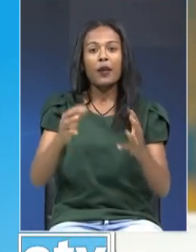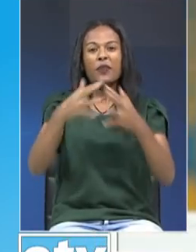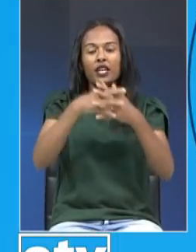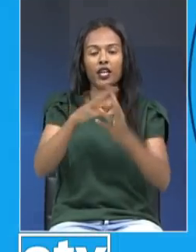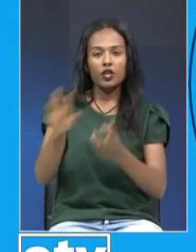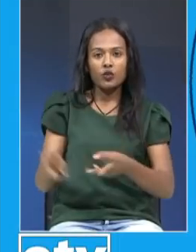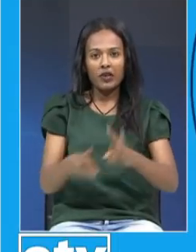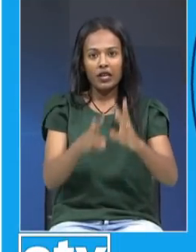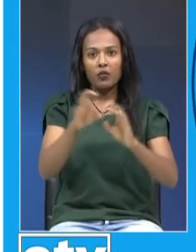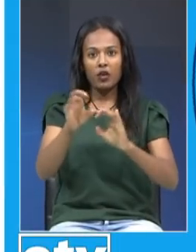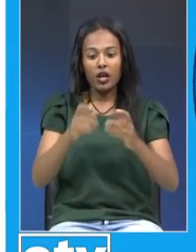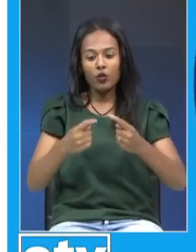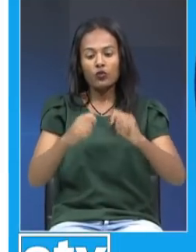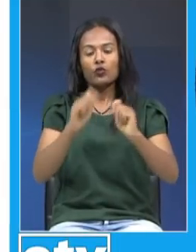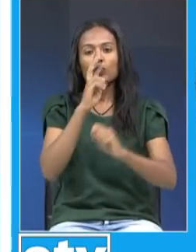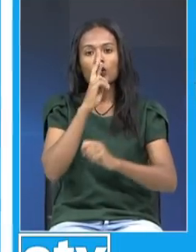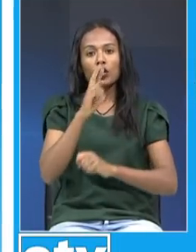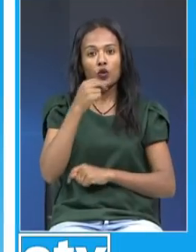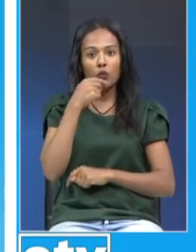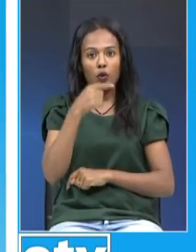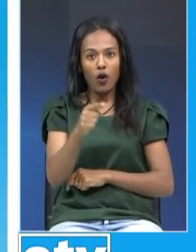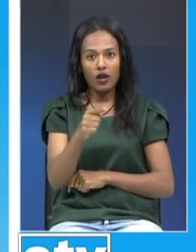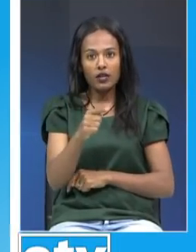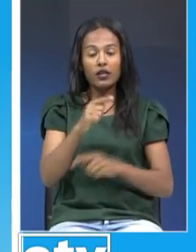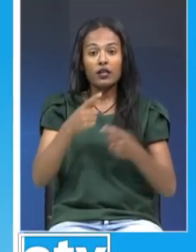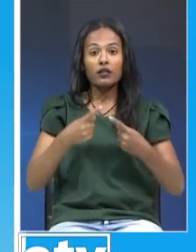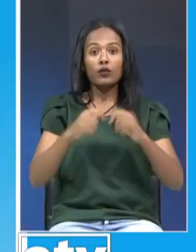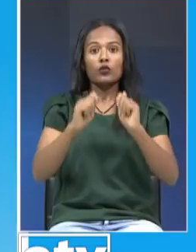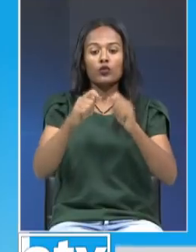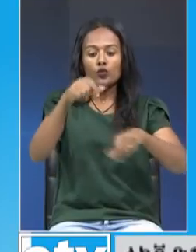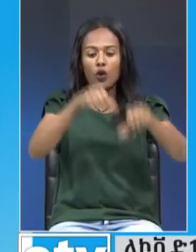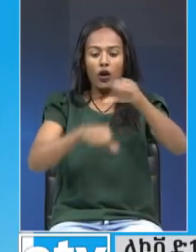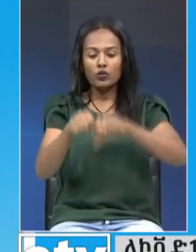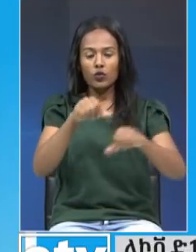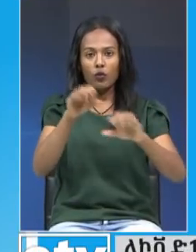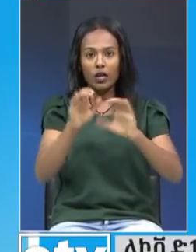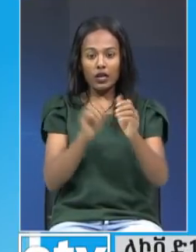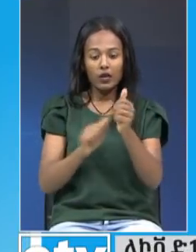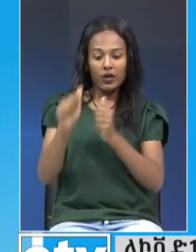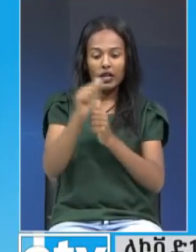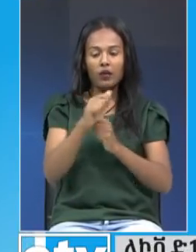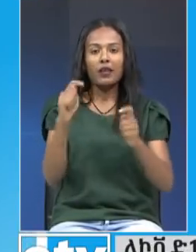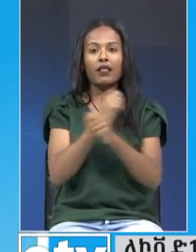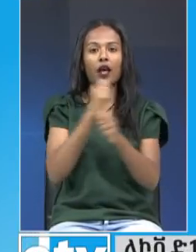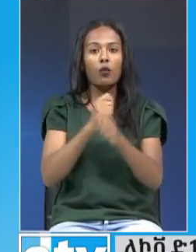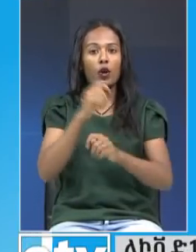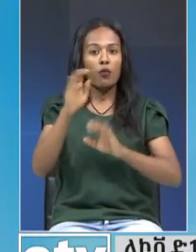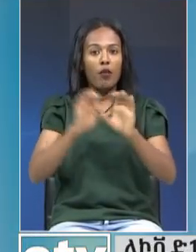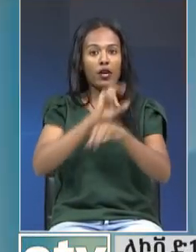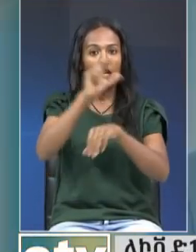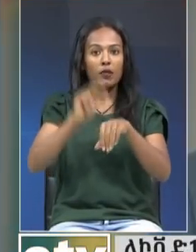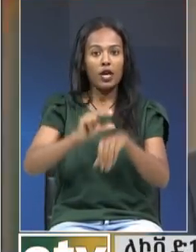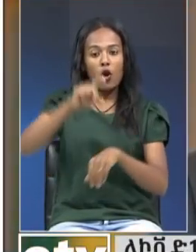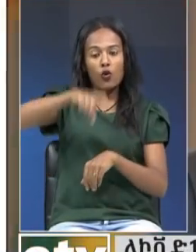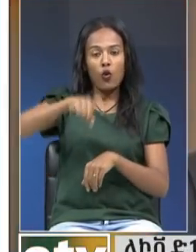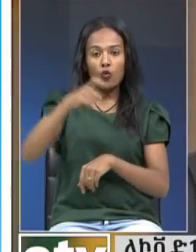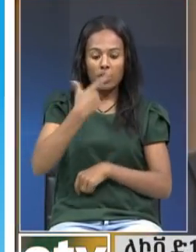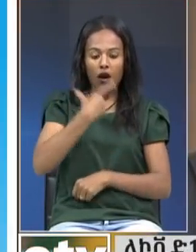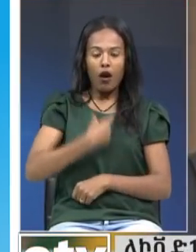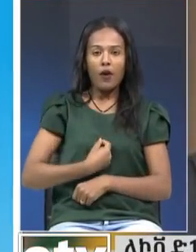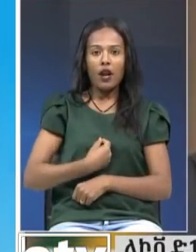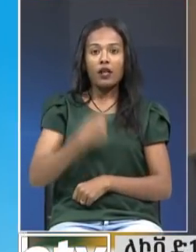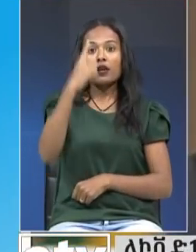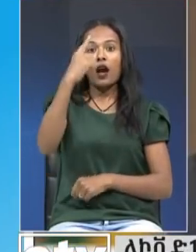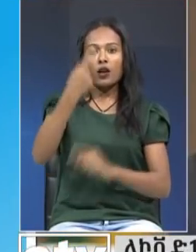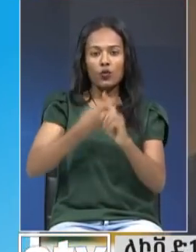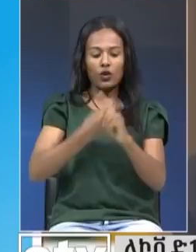መንገድ የምናደርጋቸው ጥረቶች ናቸው ብለዋል። ጥረቶቹ አስተዋጽኦ ማድረግን በቀዳሚነት ተግባራዊ በማድረግ የብሔራዊ ኮሚቴው አባላት የአንድ